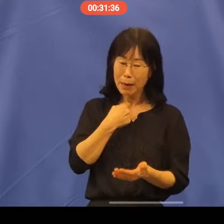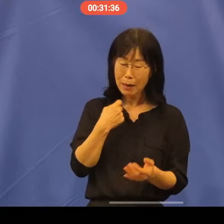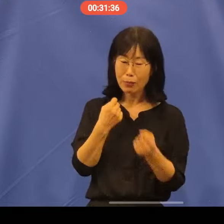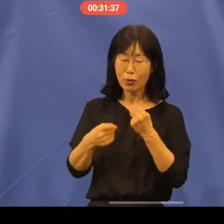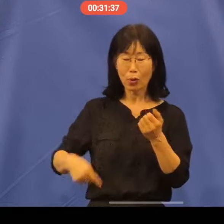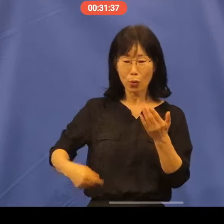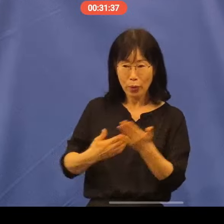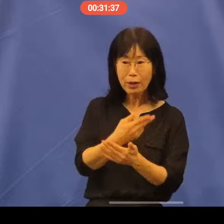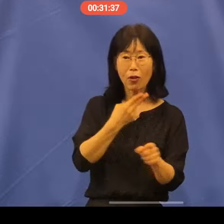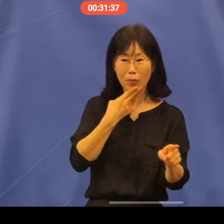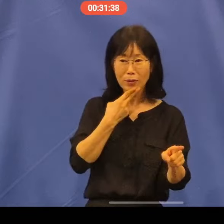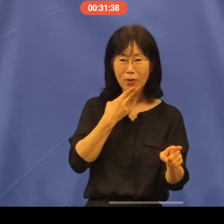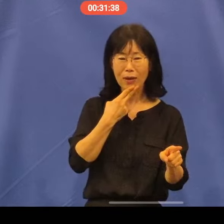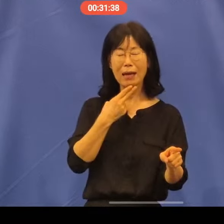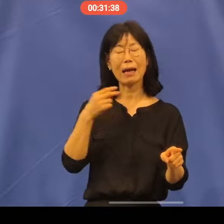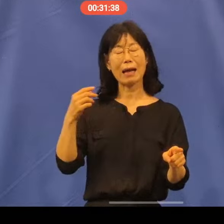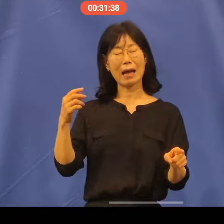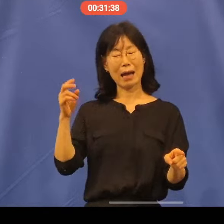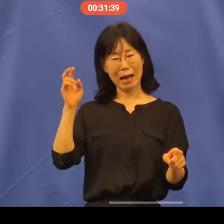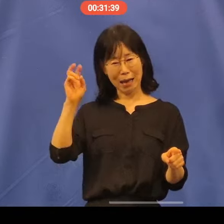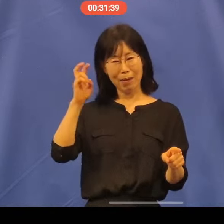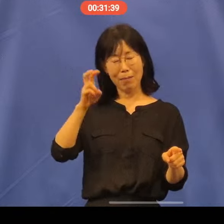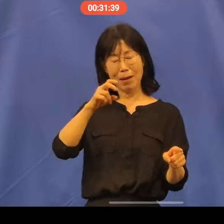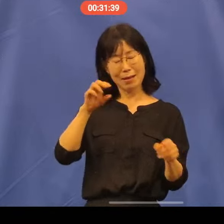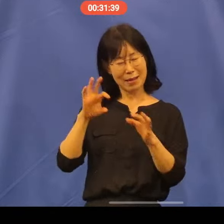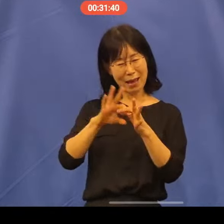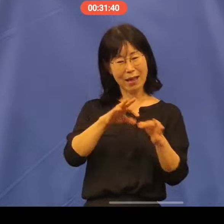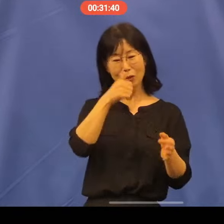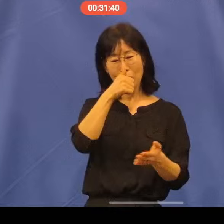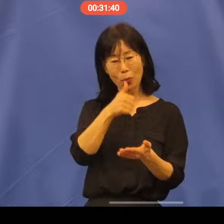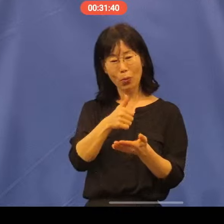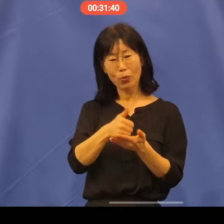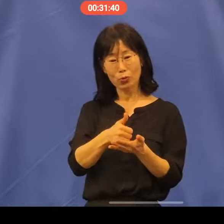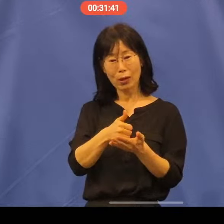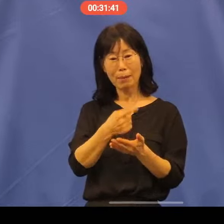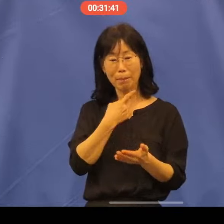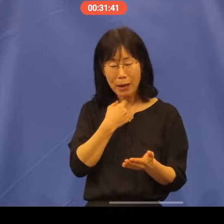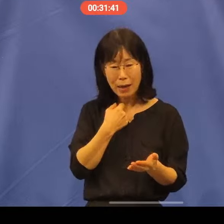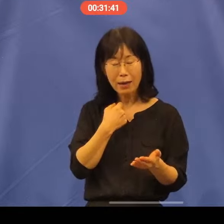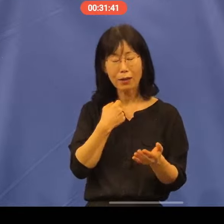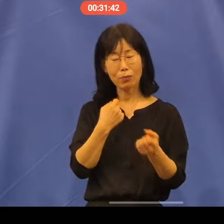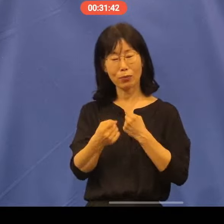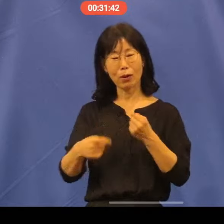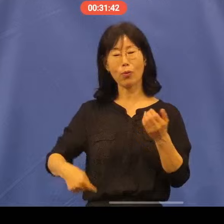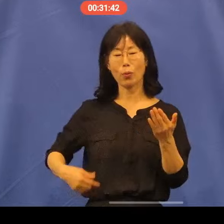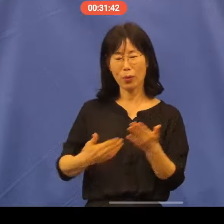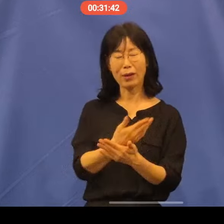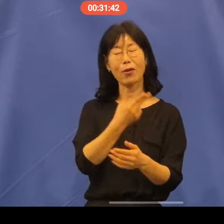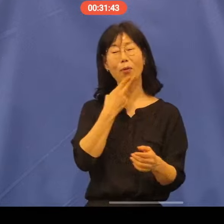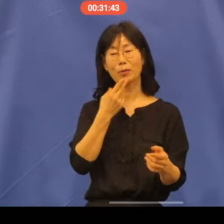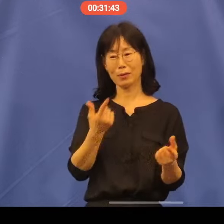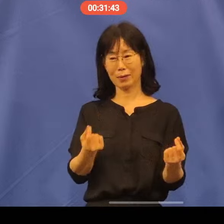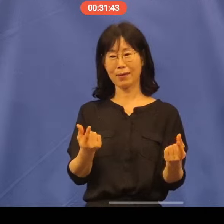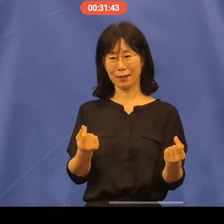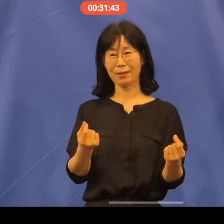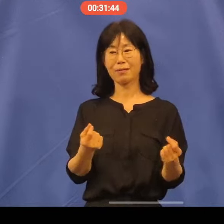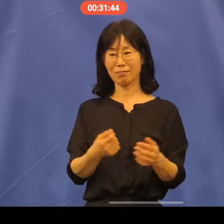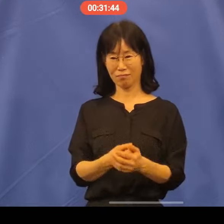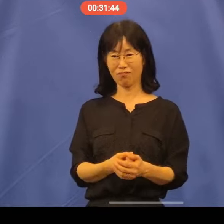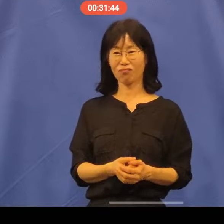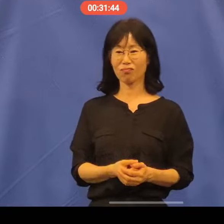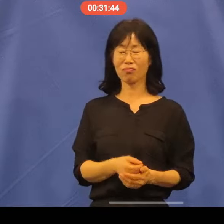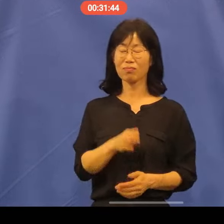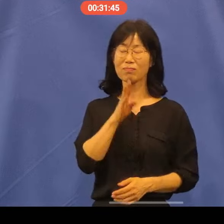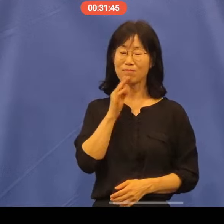그런 것은 여러분 굉장히 문제가 많은 거예요. 그게 자기가 무슨 회개를 하는지도 몰라요. 무슨 죄로